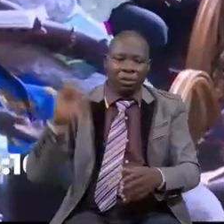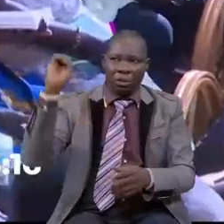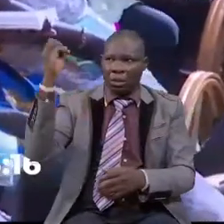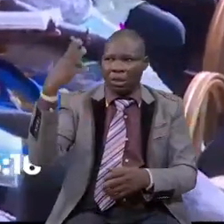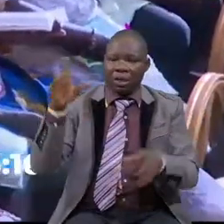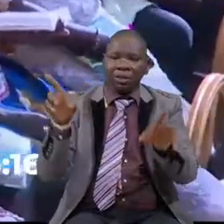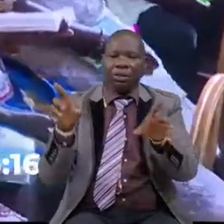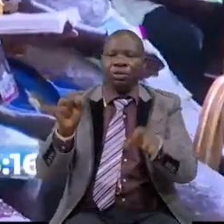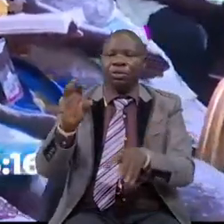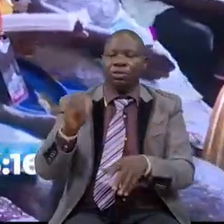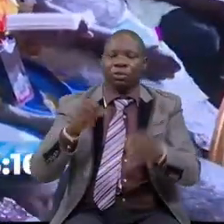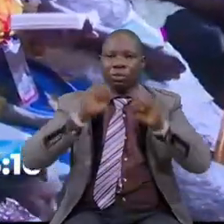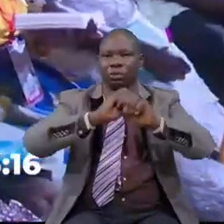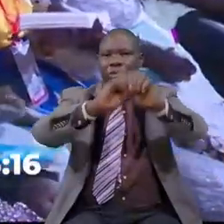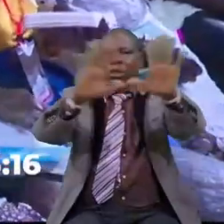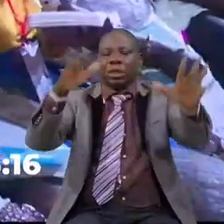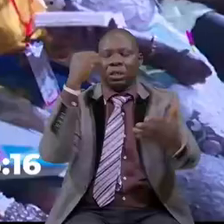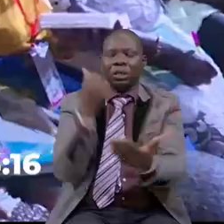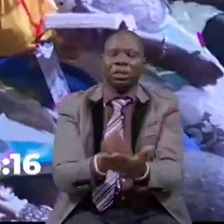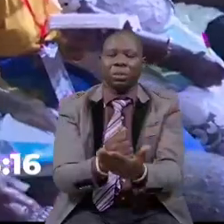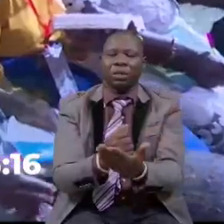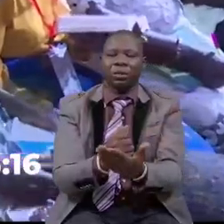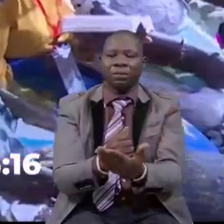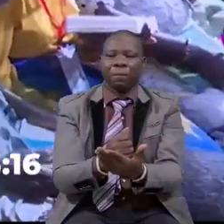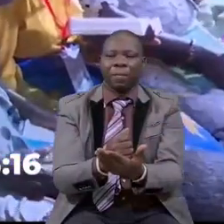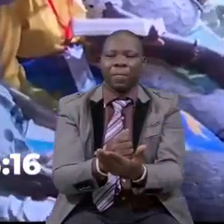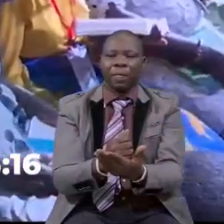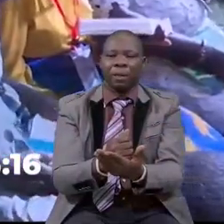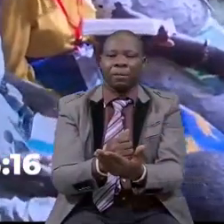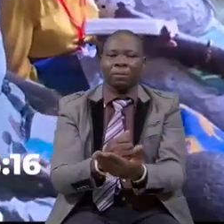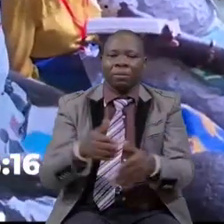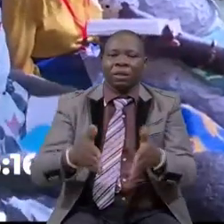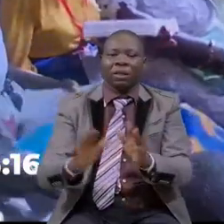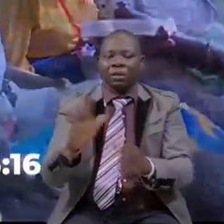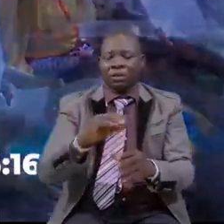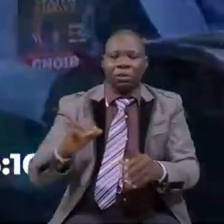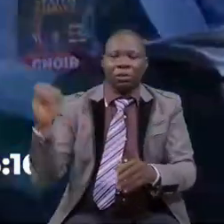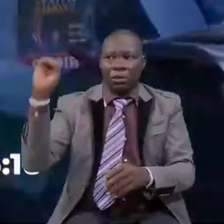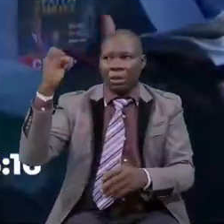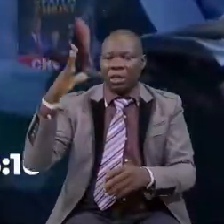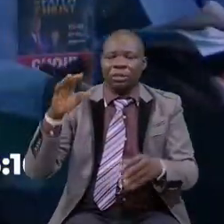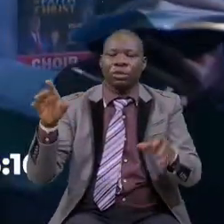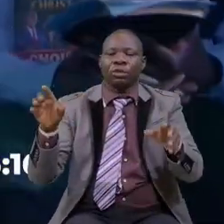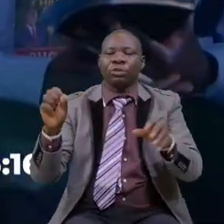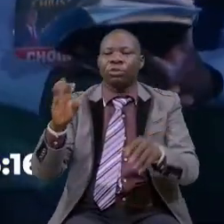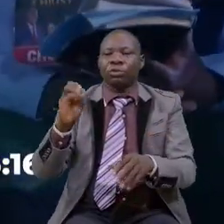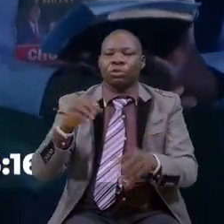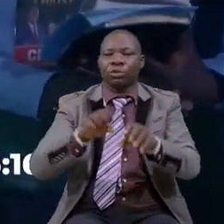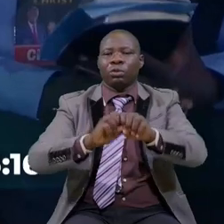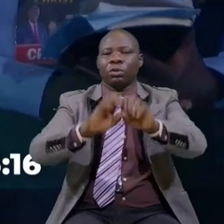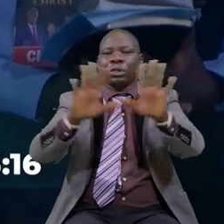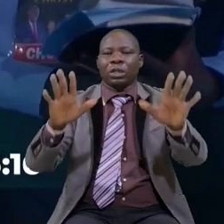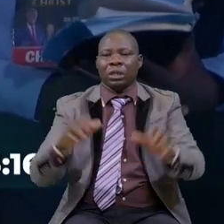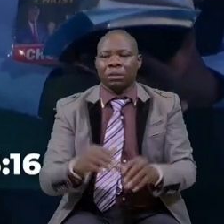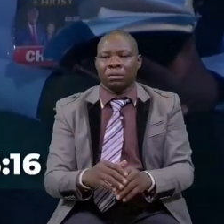luise ainsi. Amen. Que votre lumière luise ainsi.